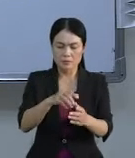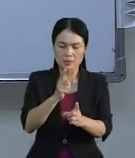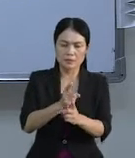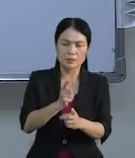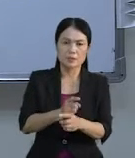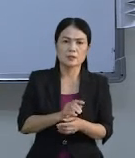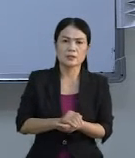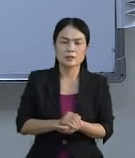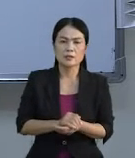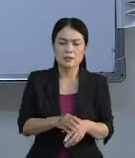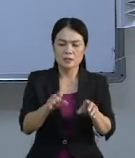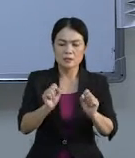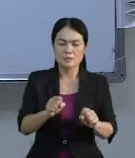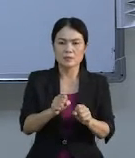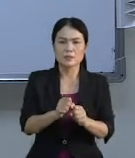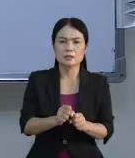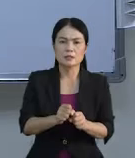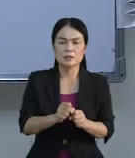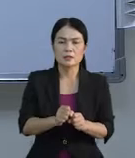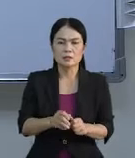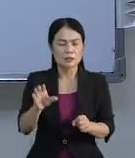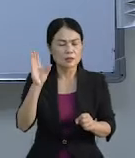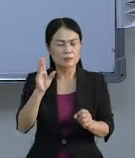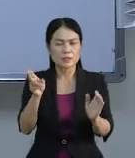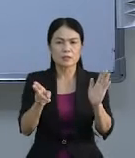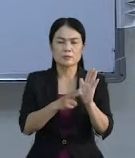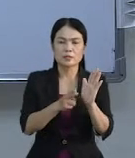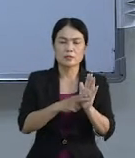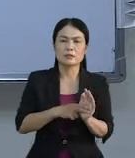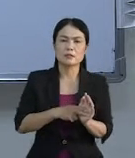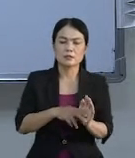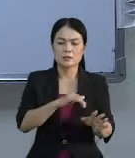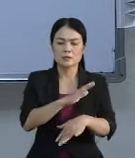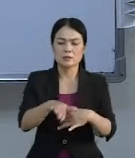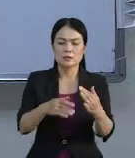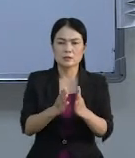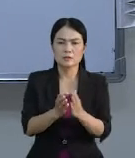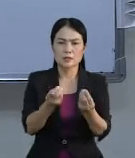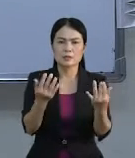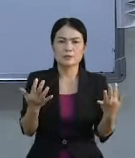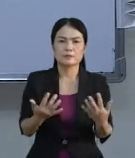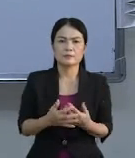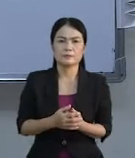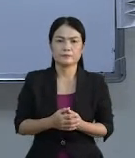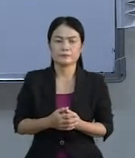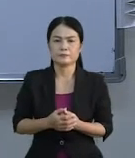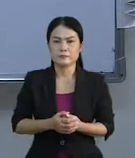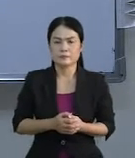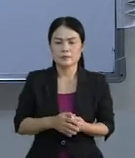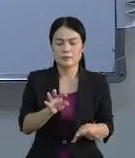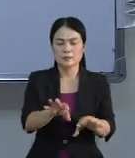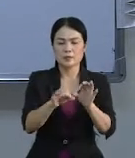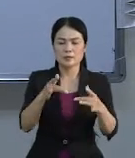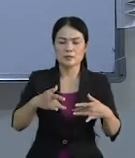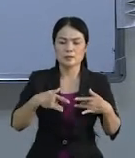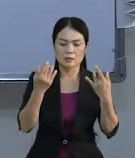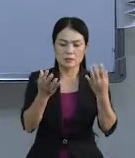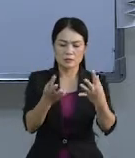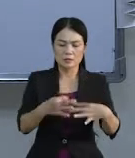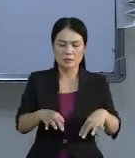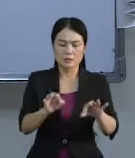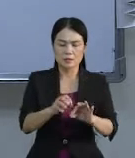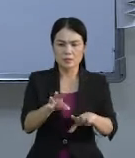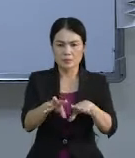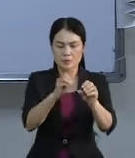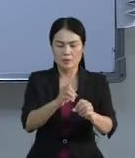thường trời đại ai kê sạp bàn chụp bà ọc con chứng sòng bệnh tật ca sầm khăn sầm khăn